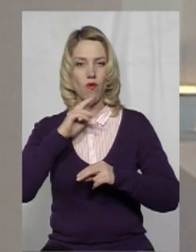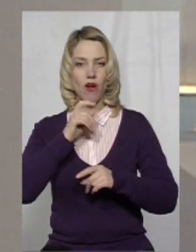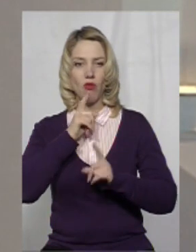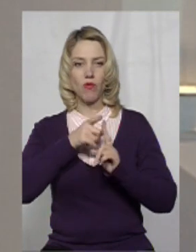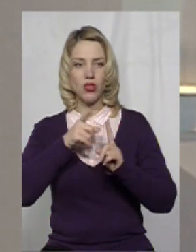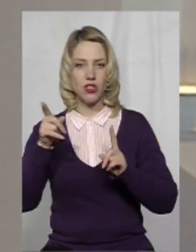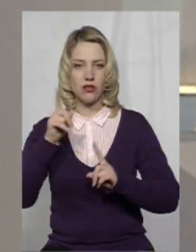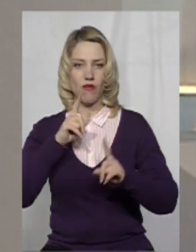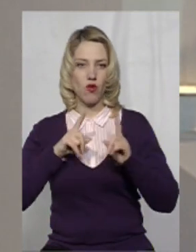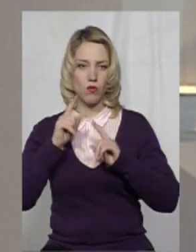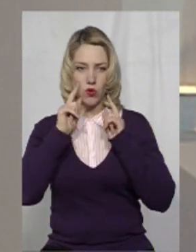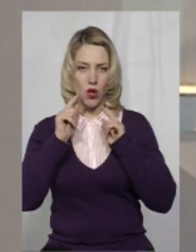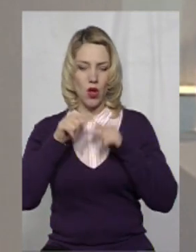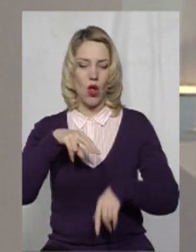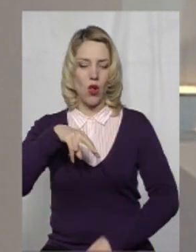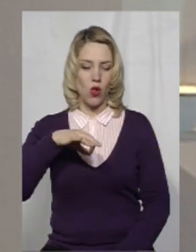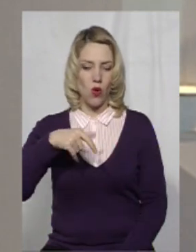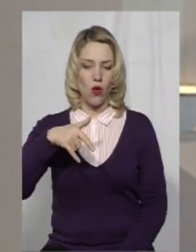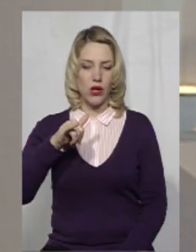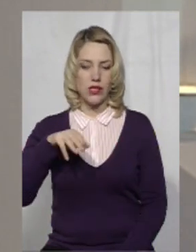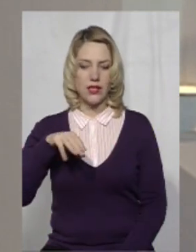форуму сконцентрували саме на логістиці?